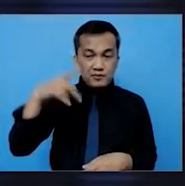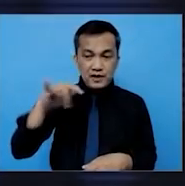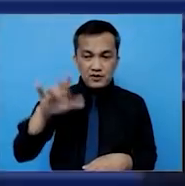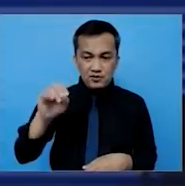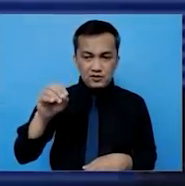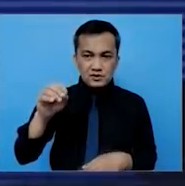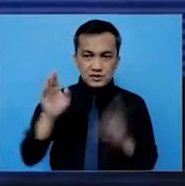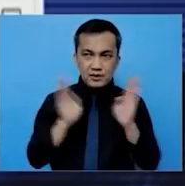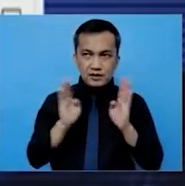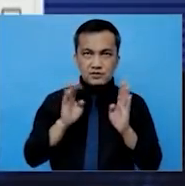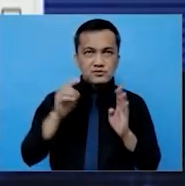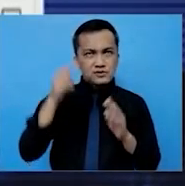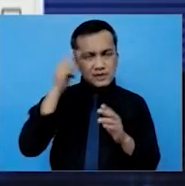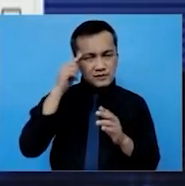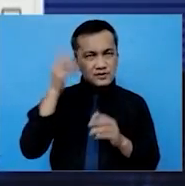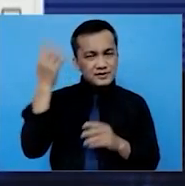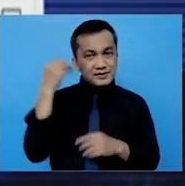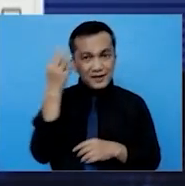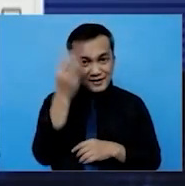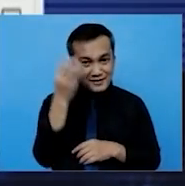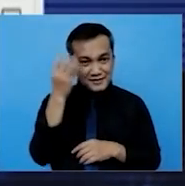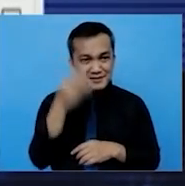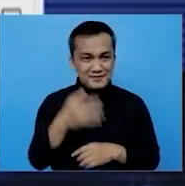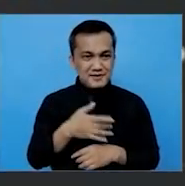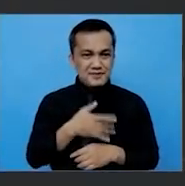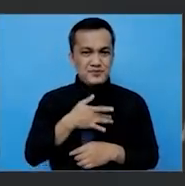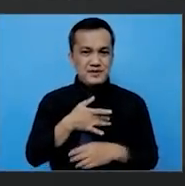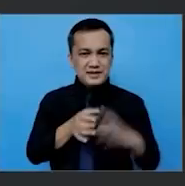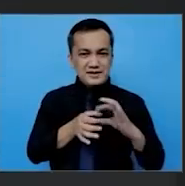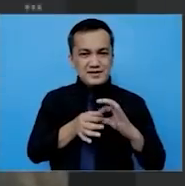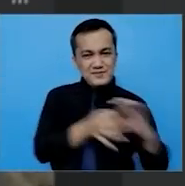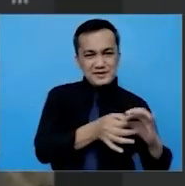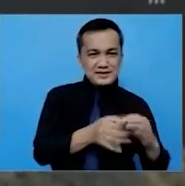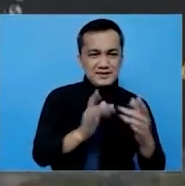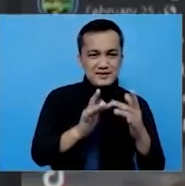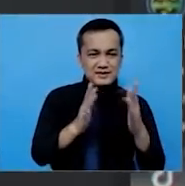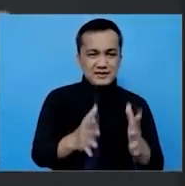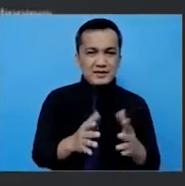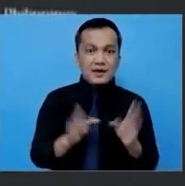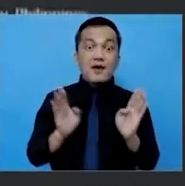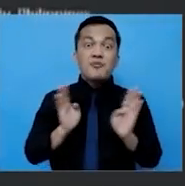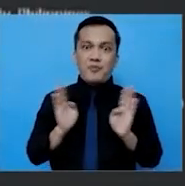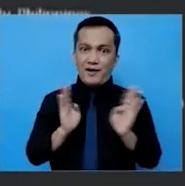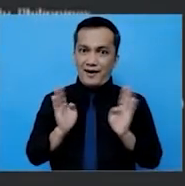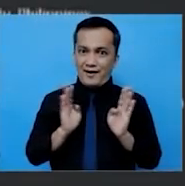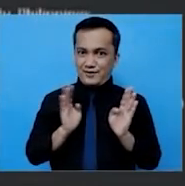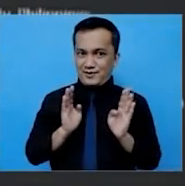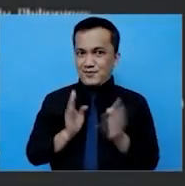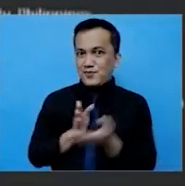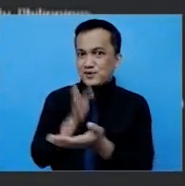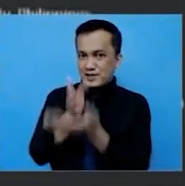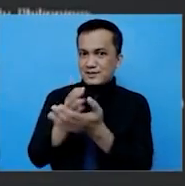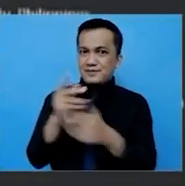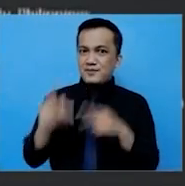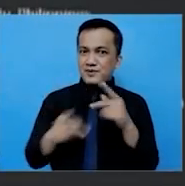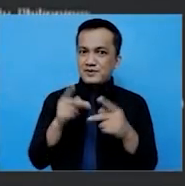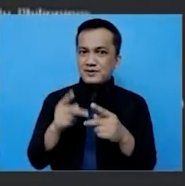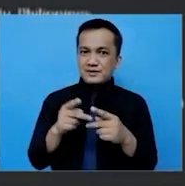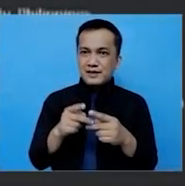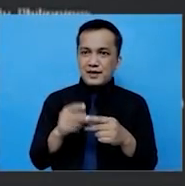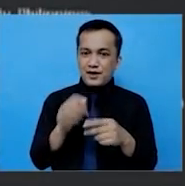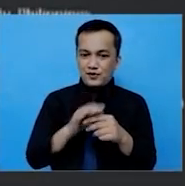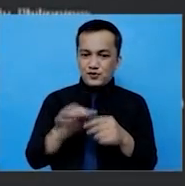makapag-isip-isip. Relate much naman agad ang mga netizen. Baguio raw talaga ang puntahan ng mga taong nagsusoul searching na